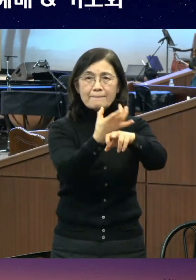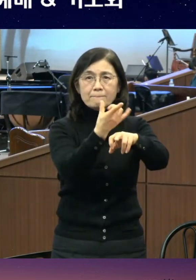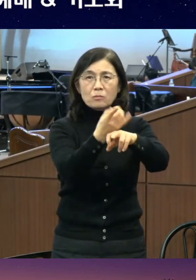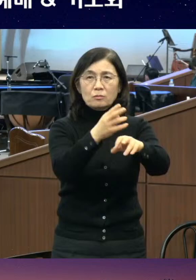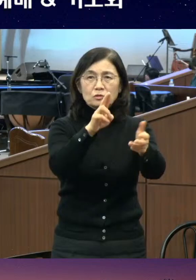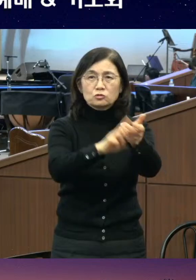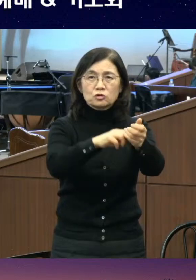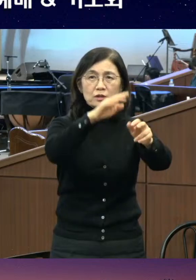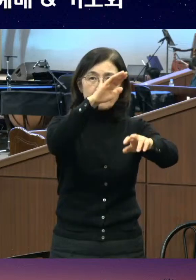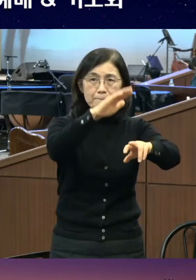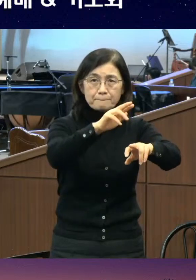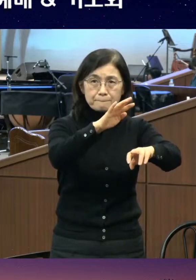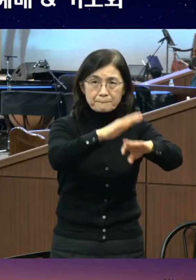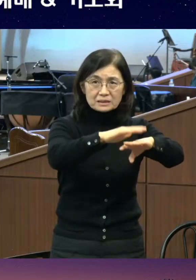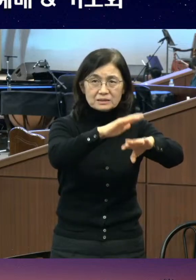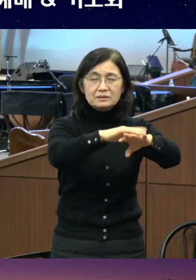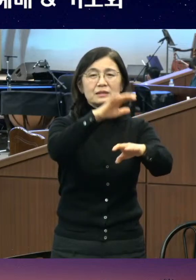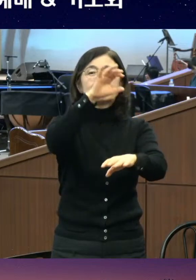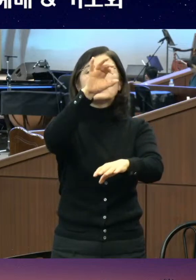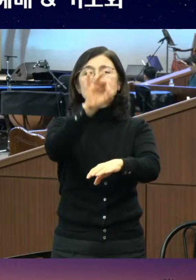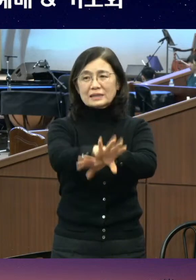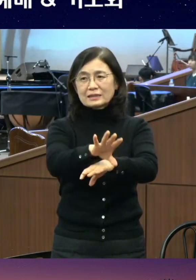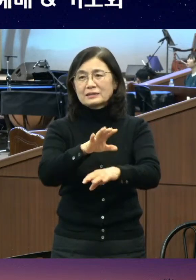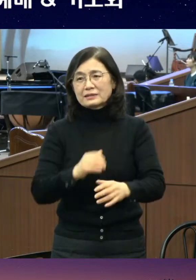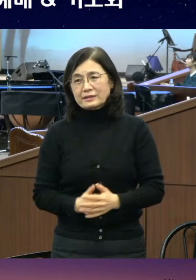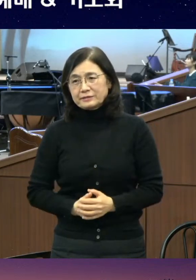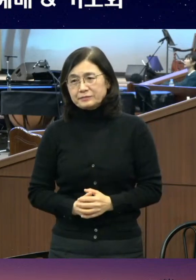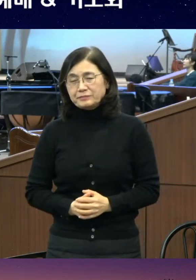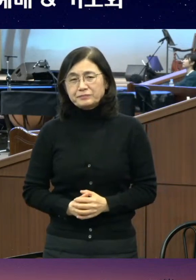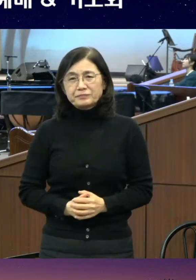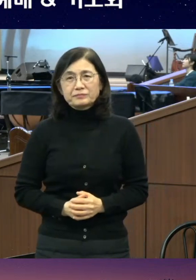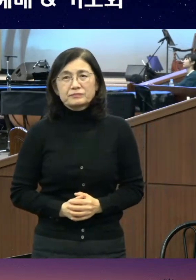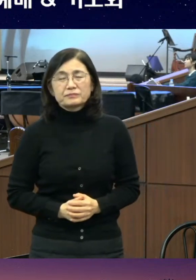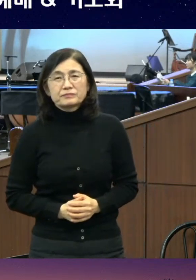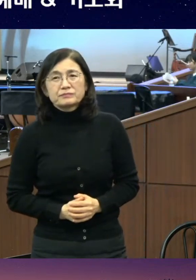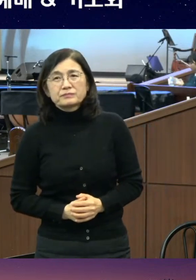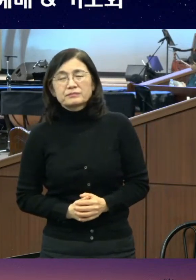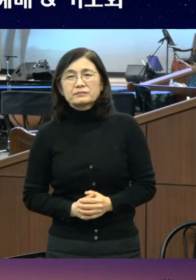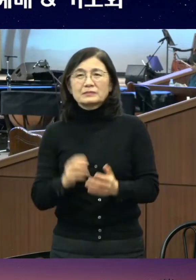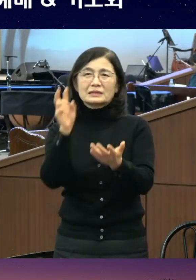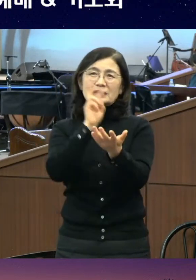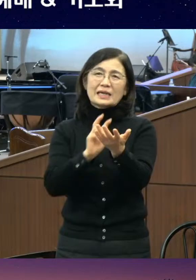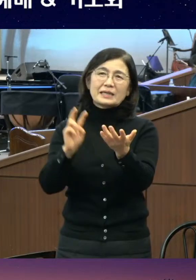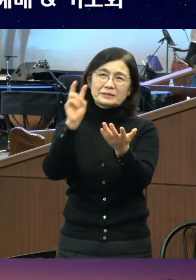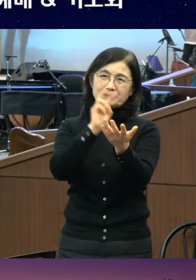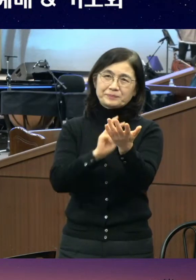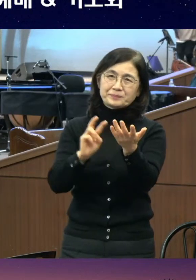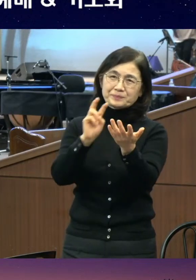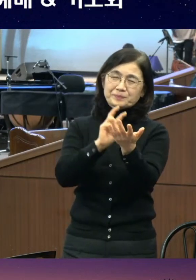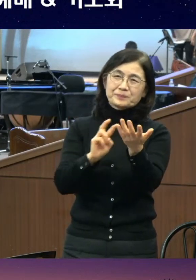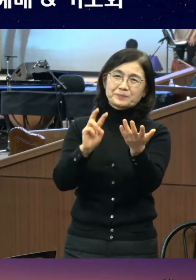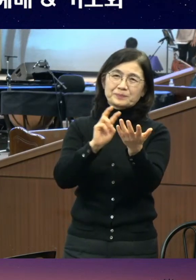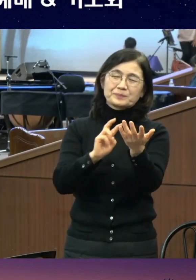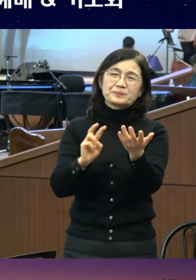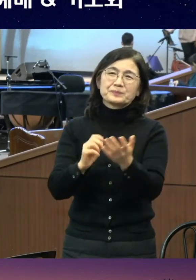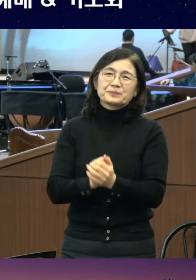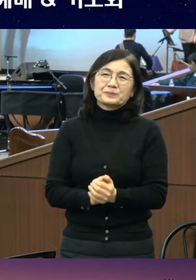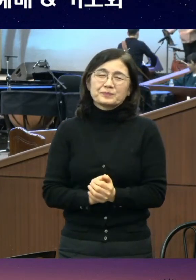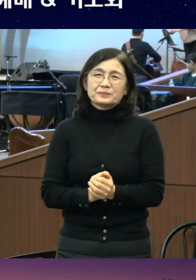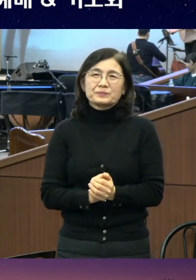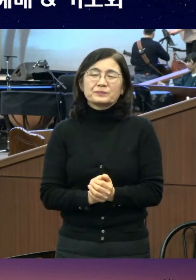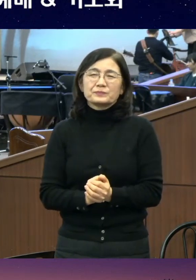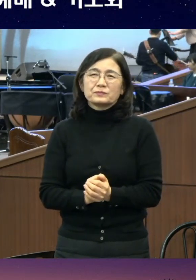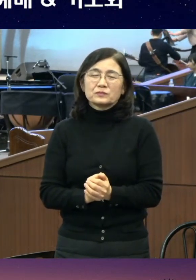사느니라. 아멘. 자, 우리 찬양 하나 하겠습니다. 우리 주는